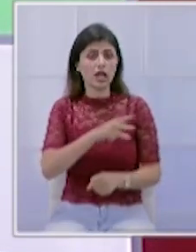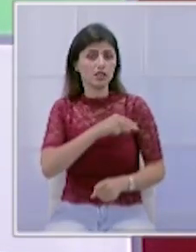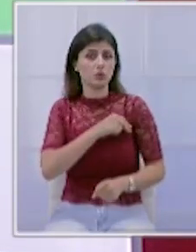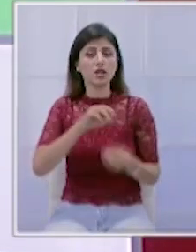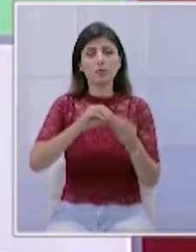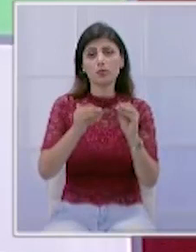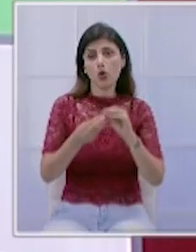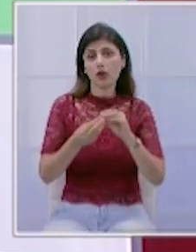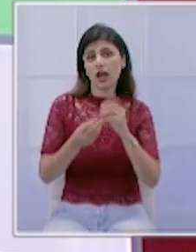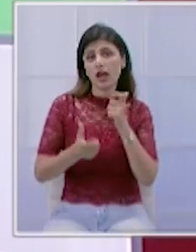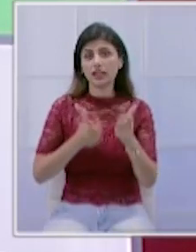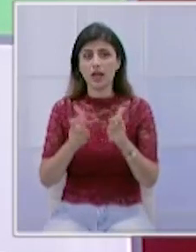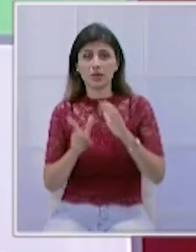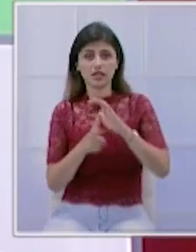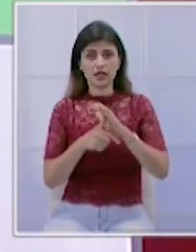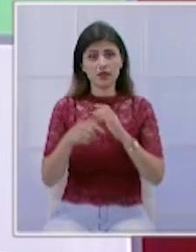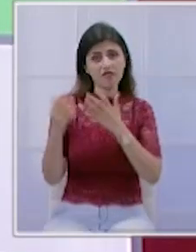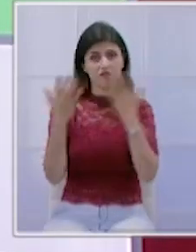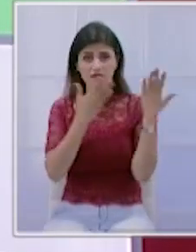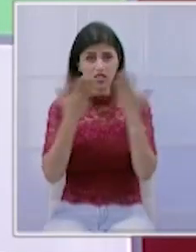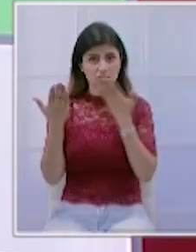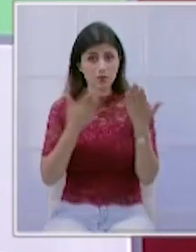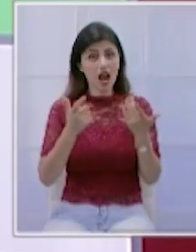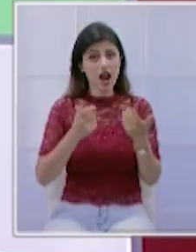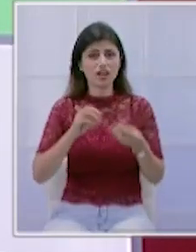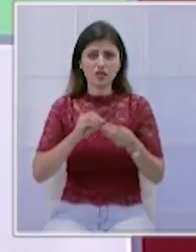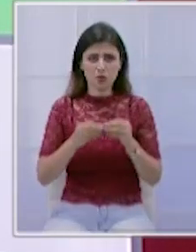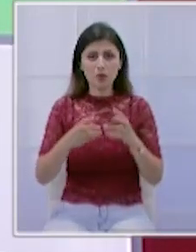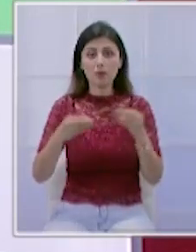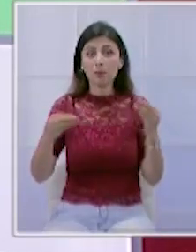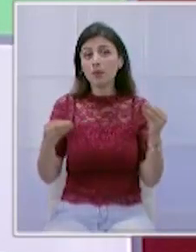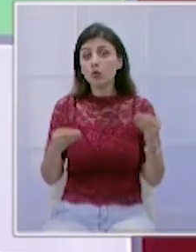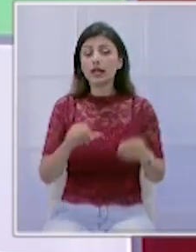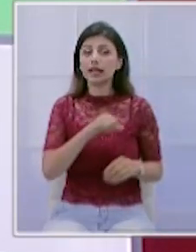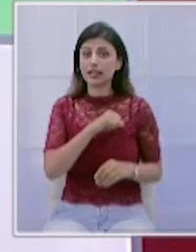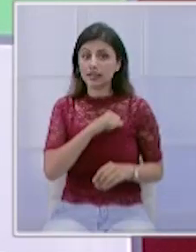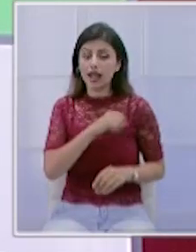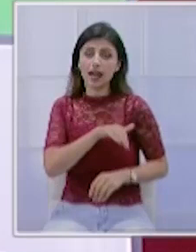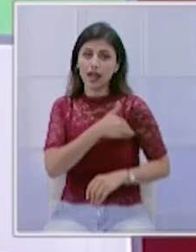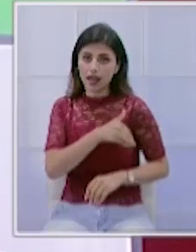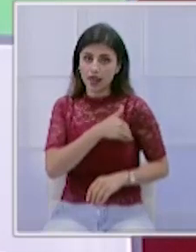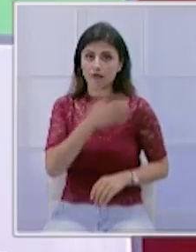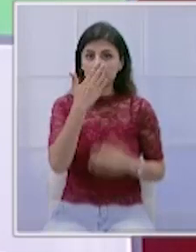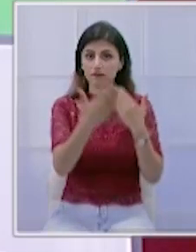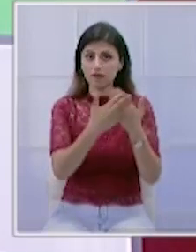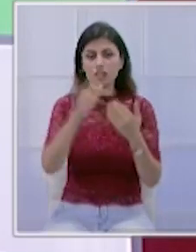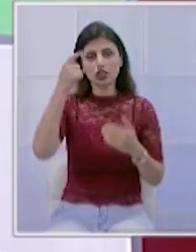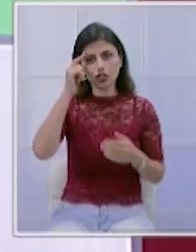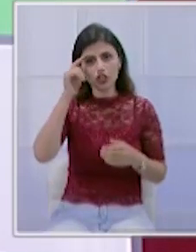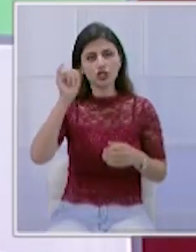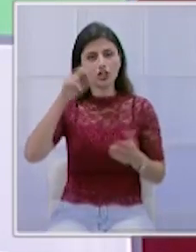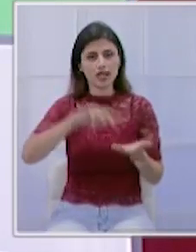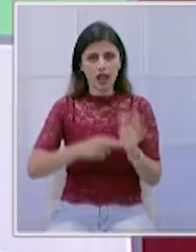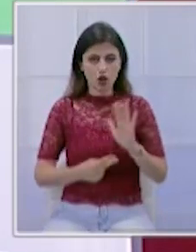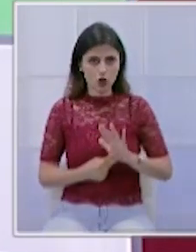învățământ, care se confruntă cu declinul interesului elevilor față de știință și tehnologie. Cele peste 100 de exponante